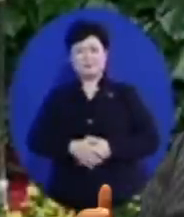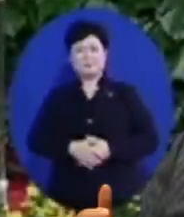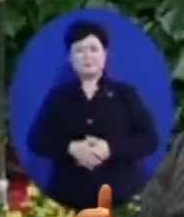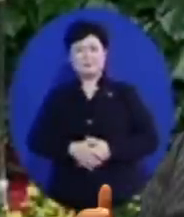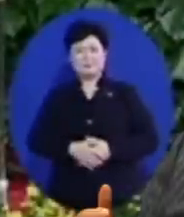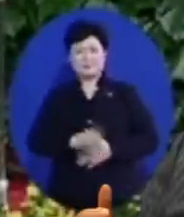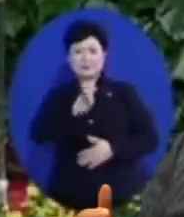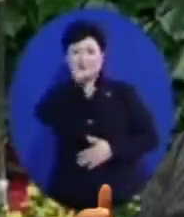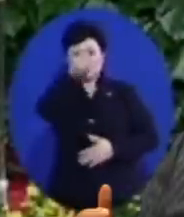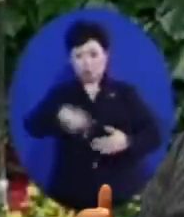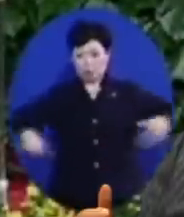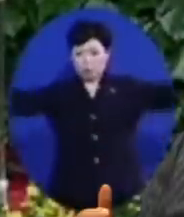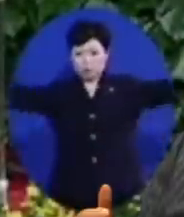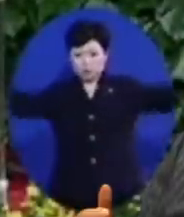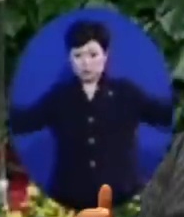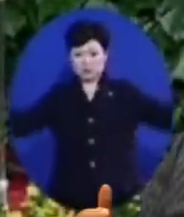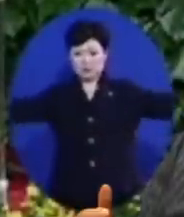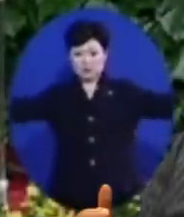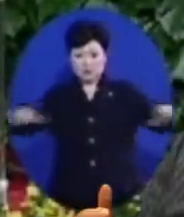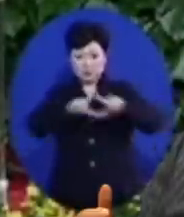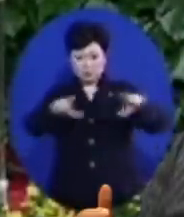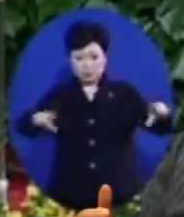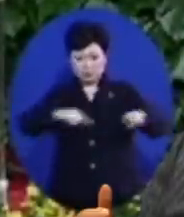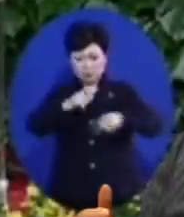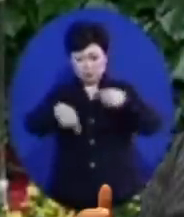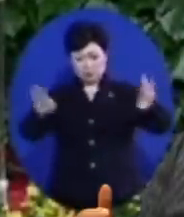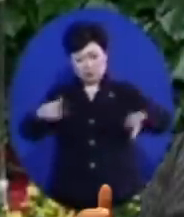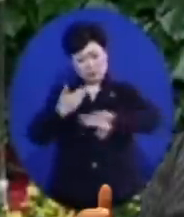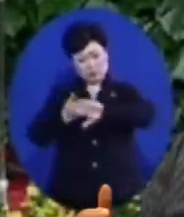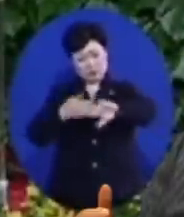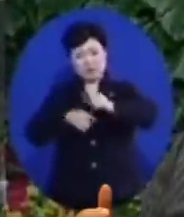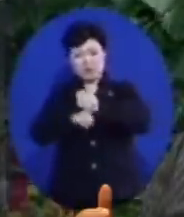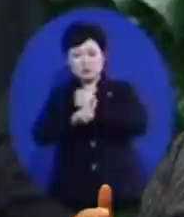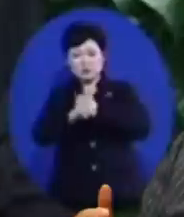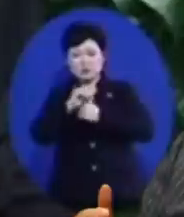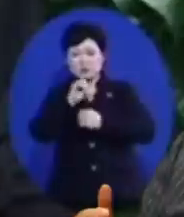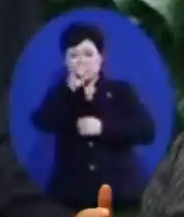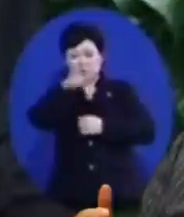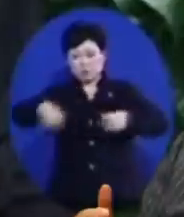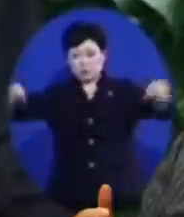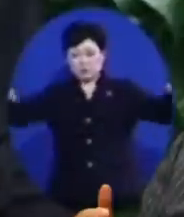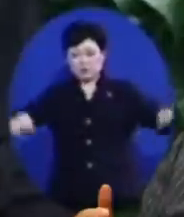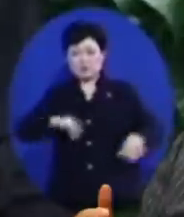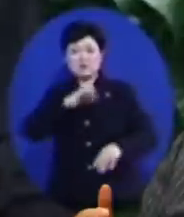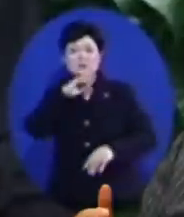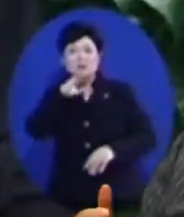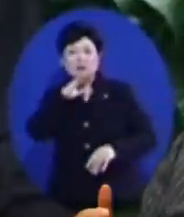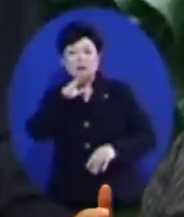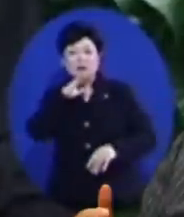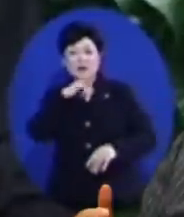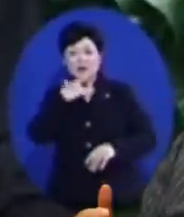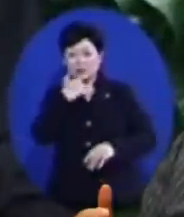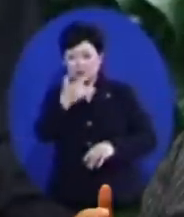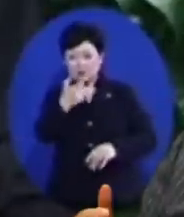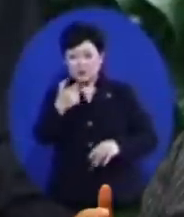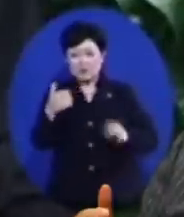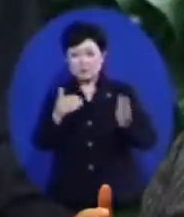이 독수리는 일반 새들과 달리는 것은 독수리는 회갑이 되면은